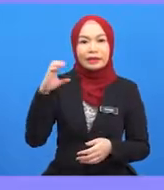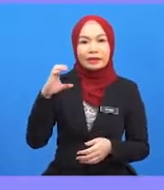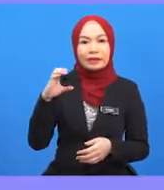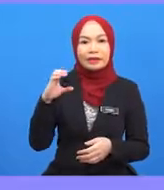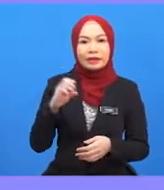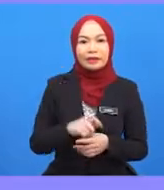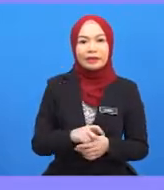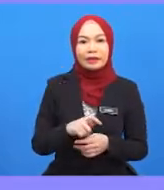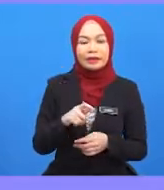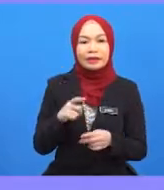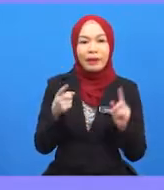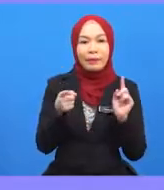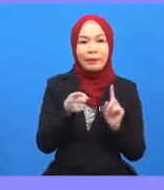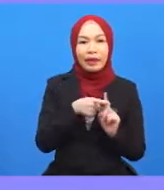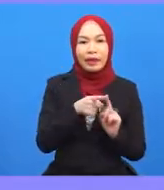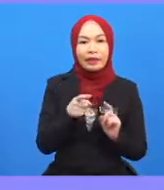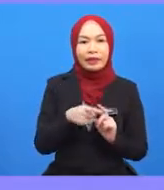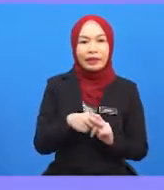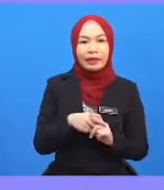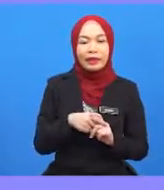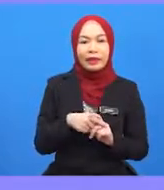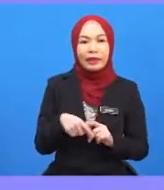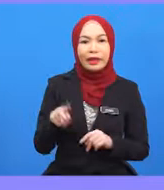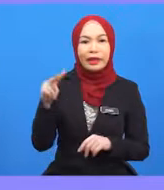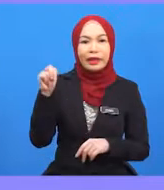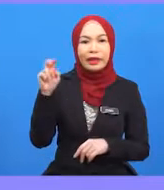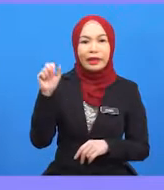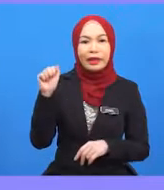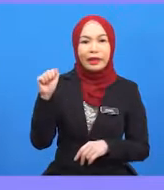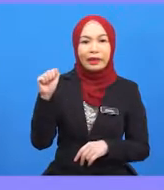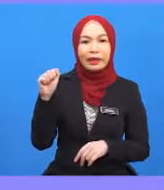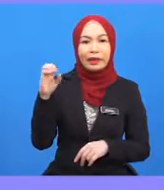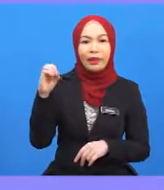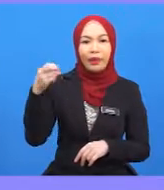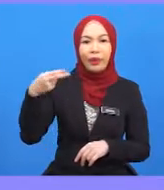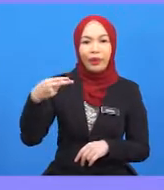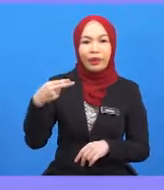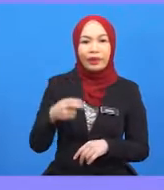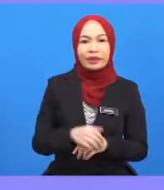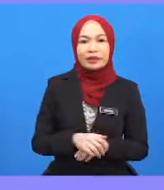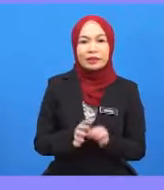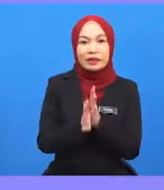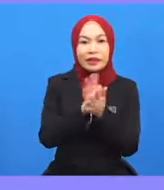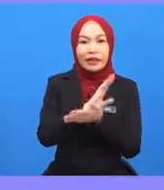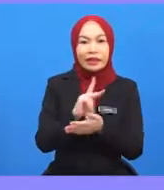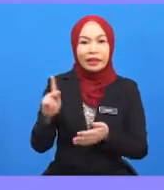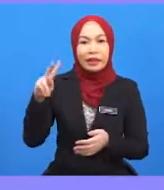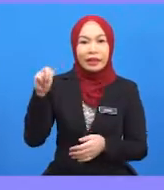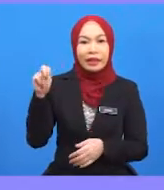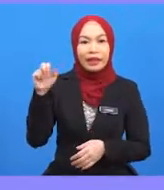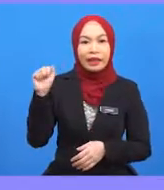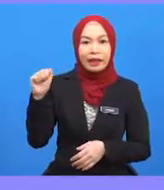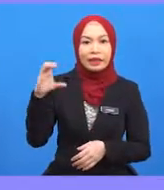natrium hidroksida akan menghasilkan 1 mol natrium klorida dan 1 mol